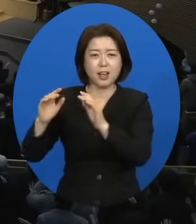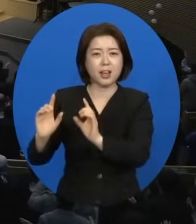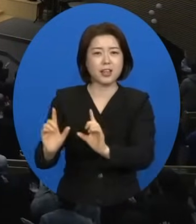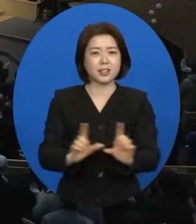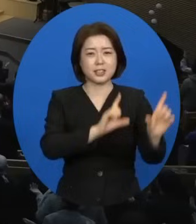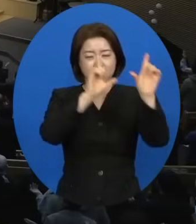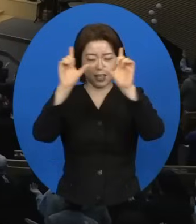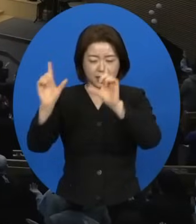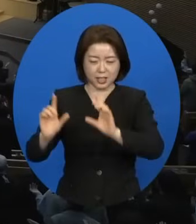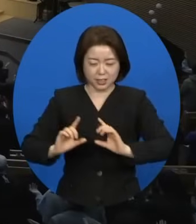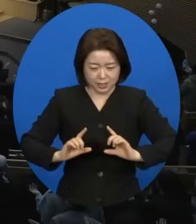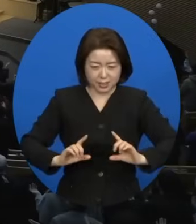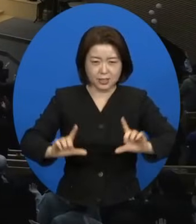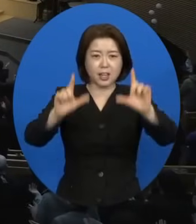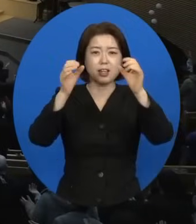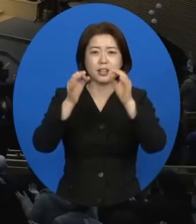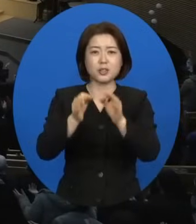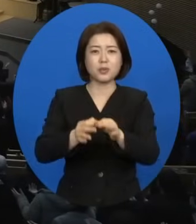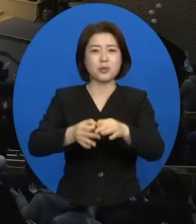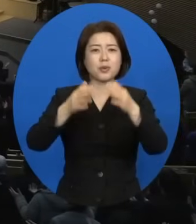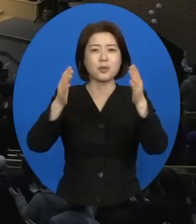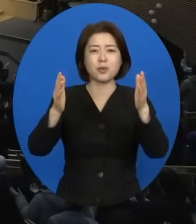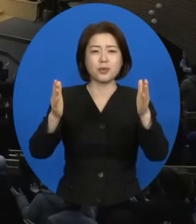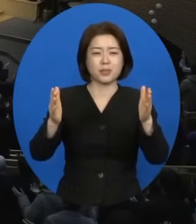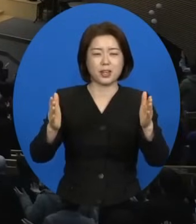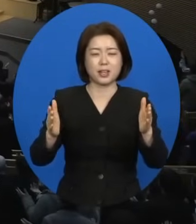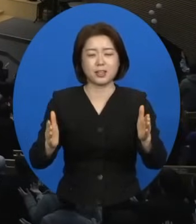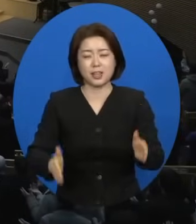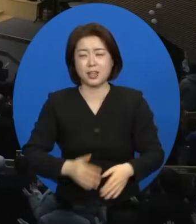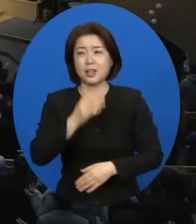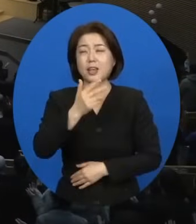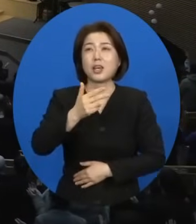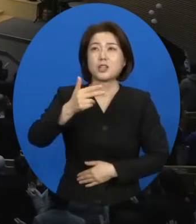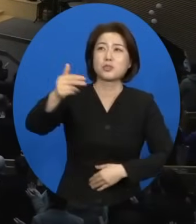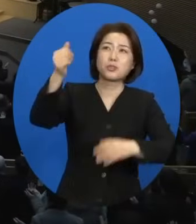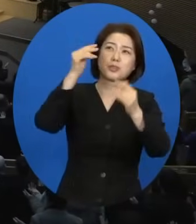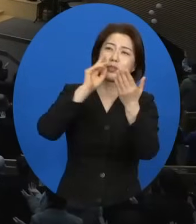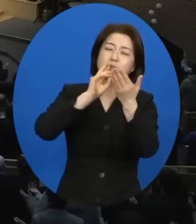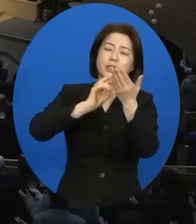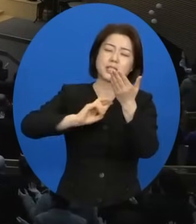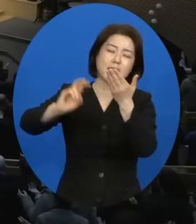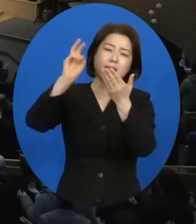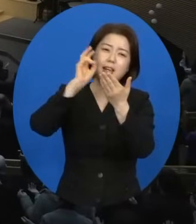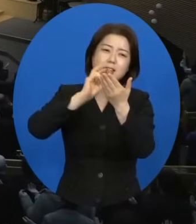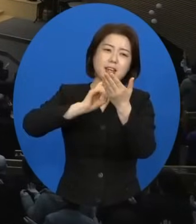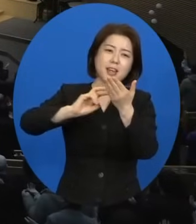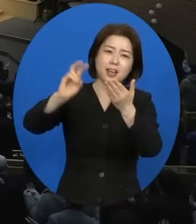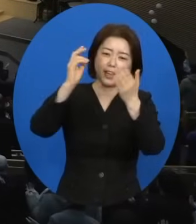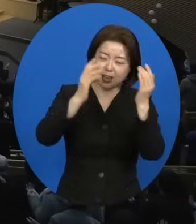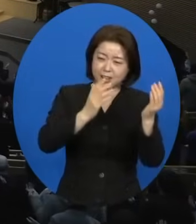내가 사는 날 에 주를